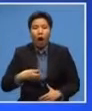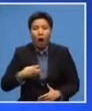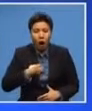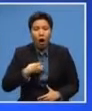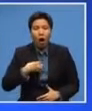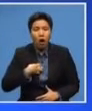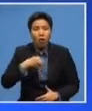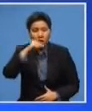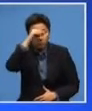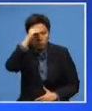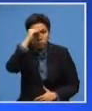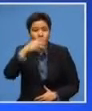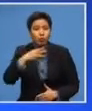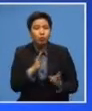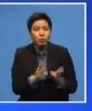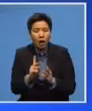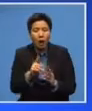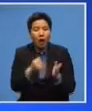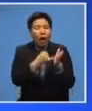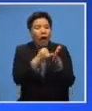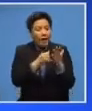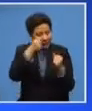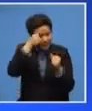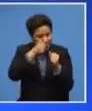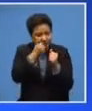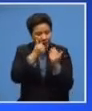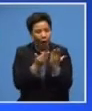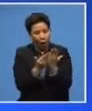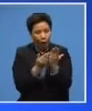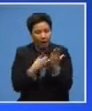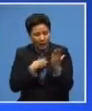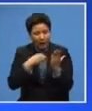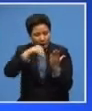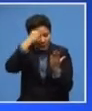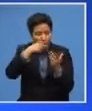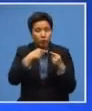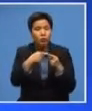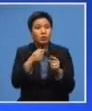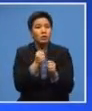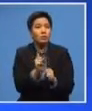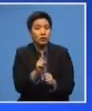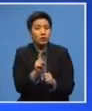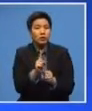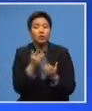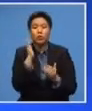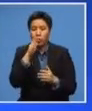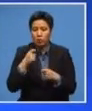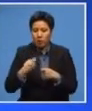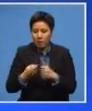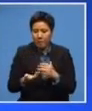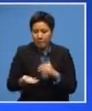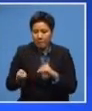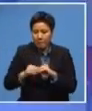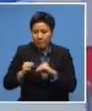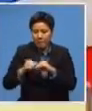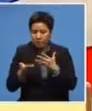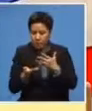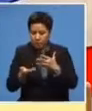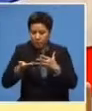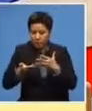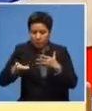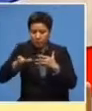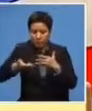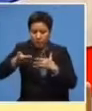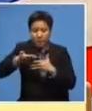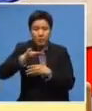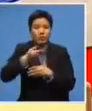ากเรียนหนังสือเพราะเข้าใจง่ายจำง่ายท่องง่ายนะแล้วเราค่อยไปเพิ่มระดับความยากขึ้นไปเรื่อยๆเรื่อยๆทีละขั้นทีละ